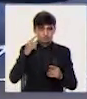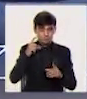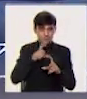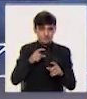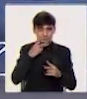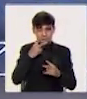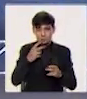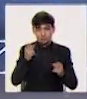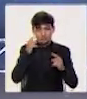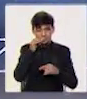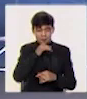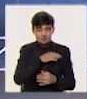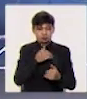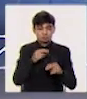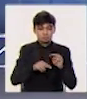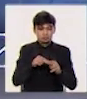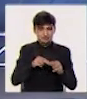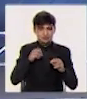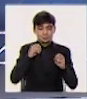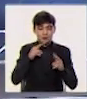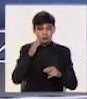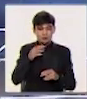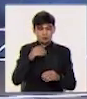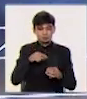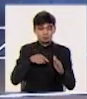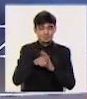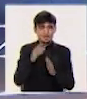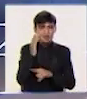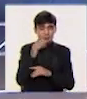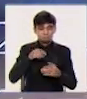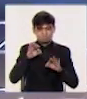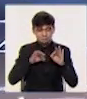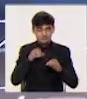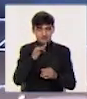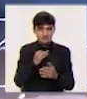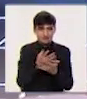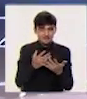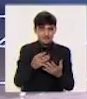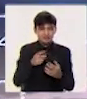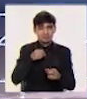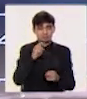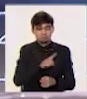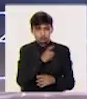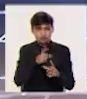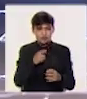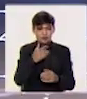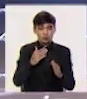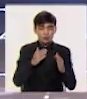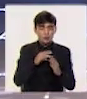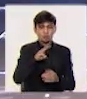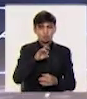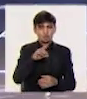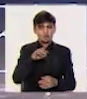жолы шеберханаға жөндеу жүргізбек. Ағаштан ойу ойып, ұлттық аспаптарға жан бітіретін хас шебер жолаушы